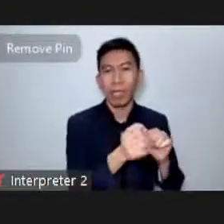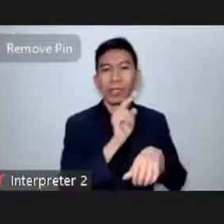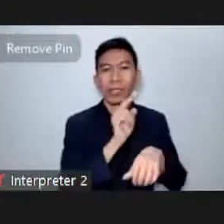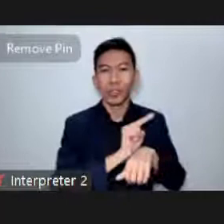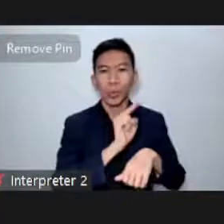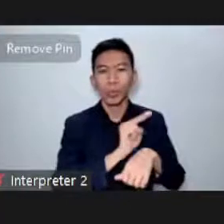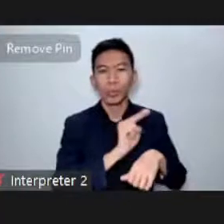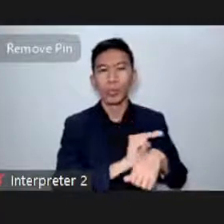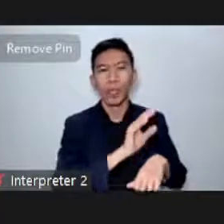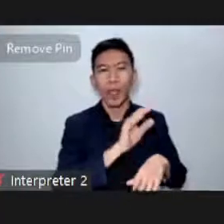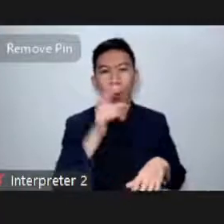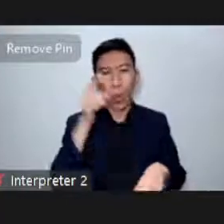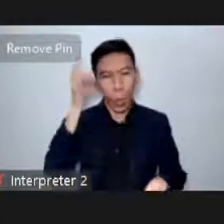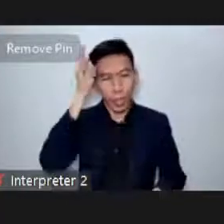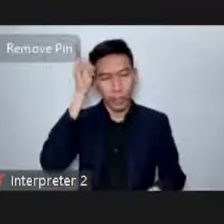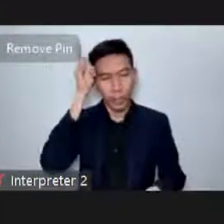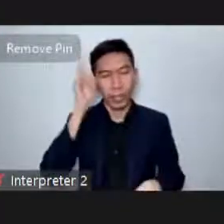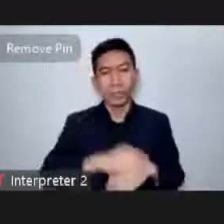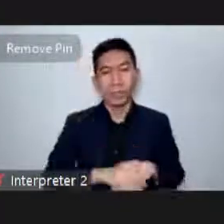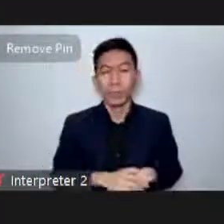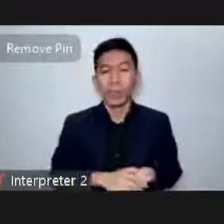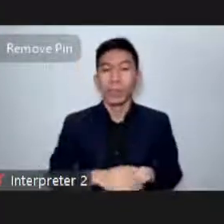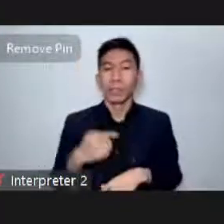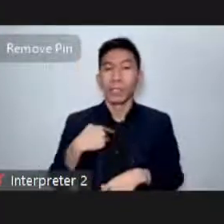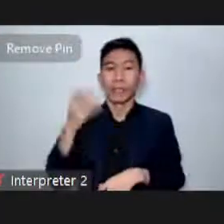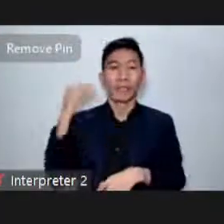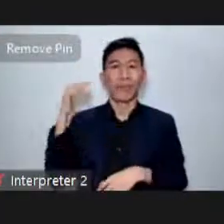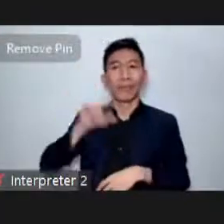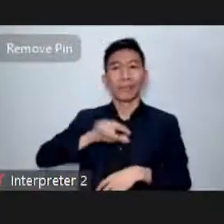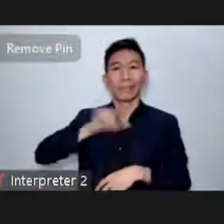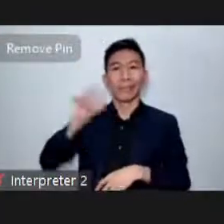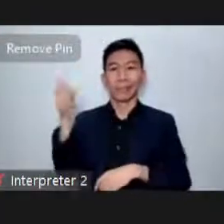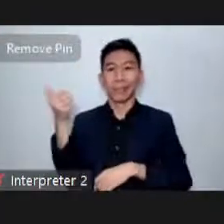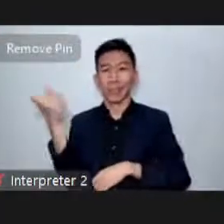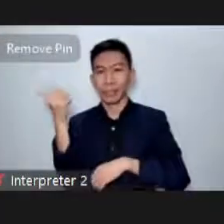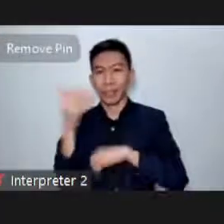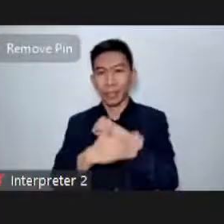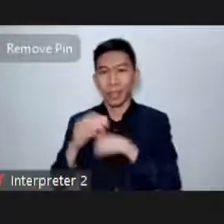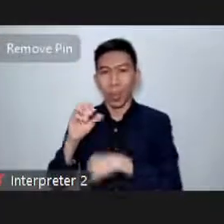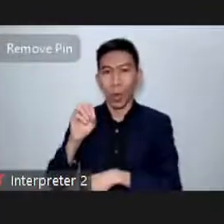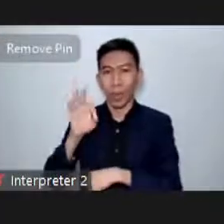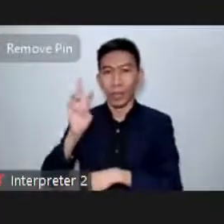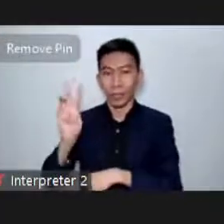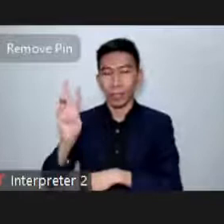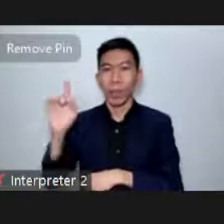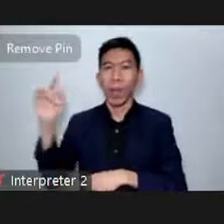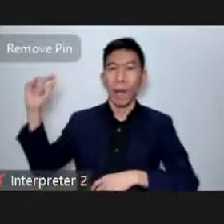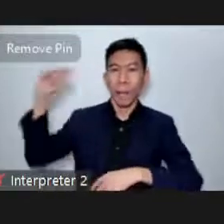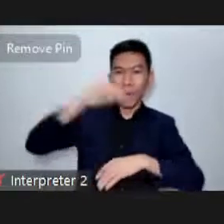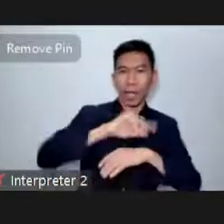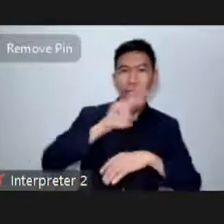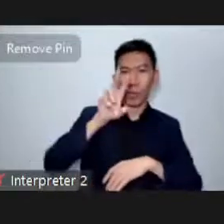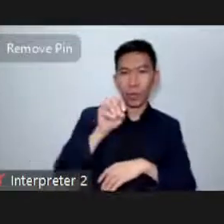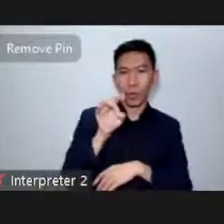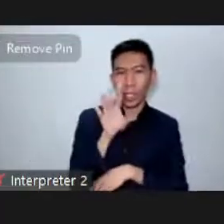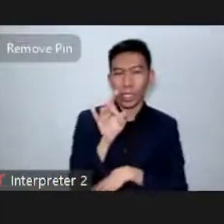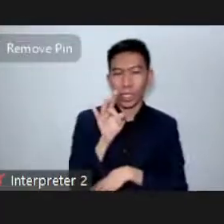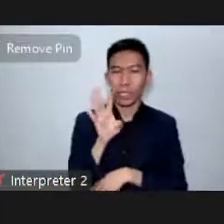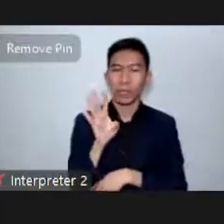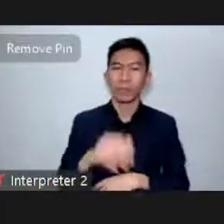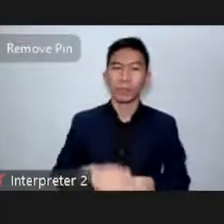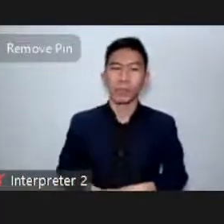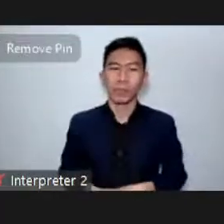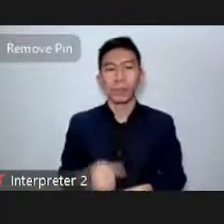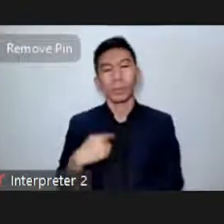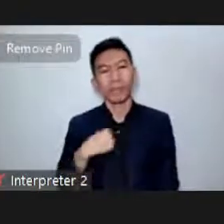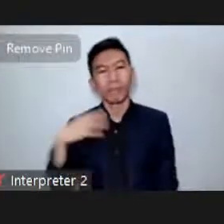mo. Dati po akong OFW, umuwi po ako noong 2018. At nung